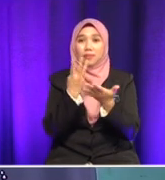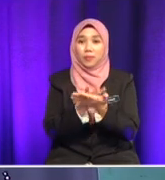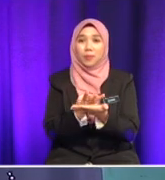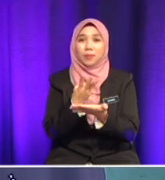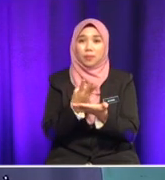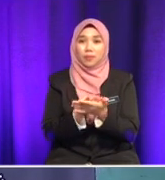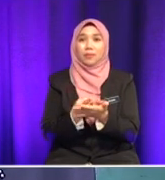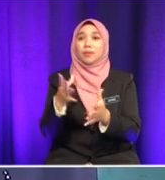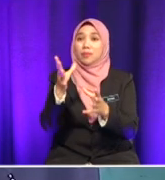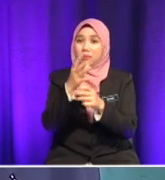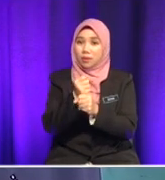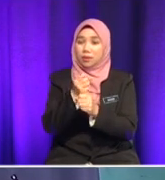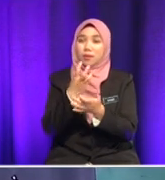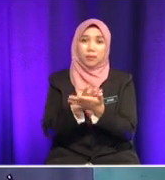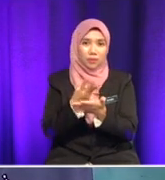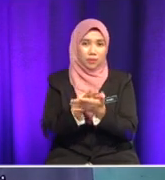pendapatan